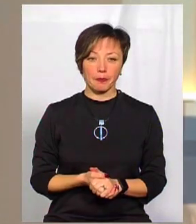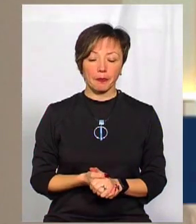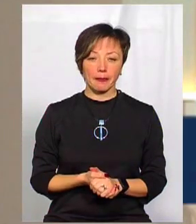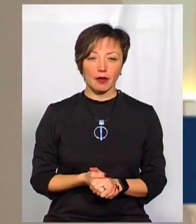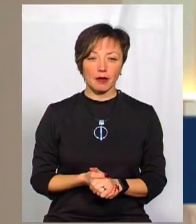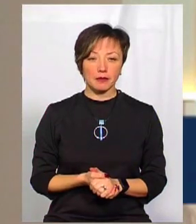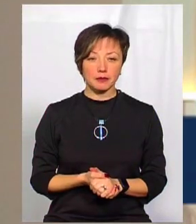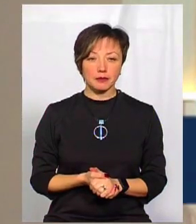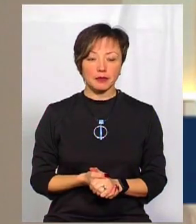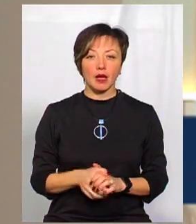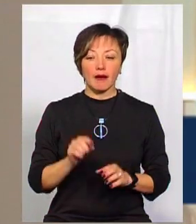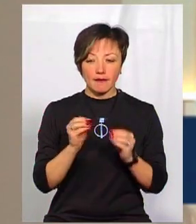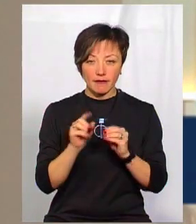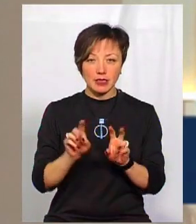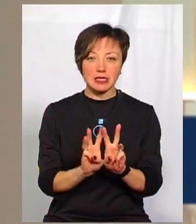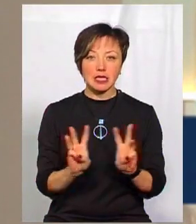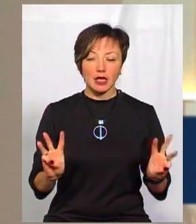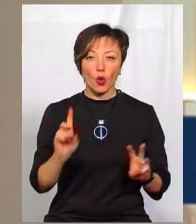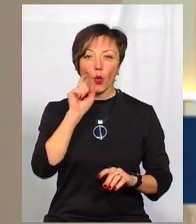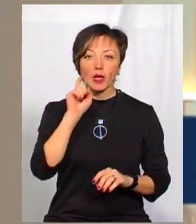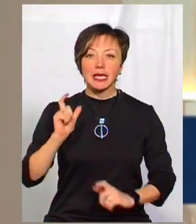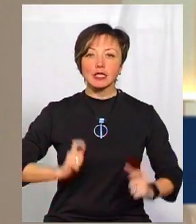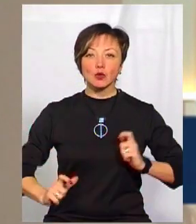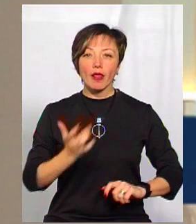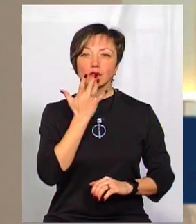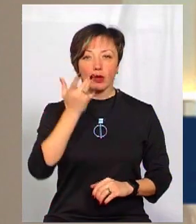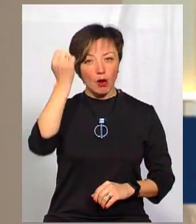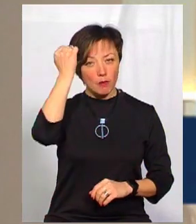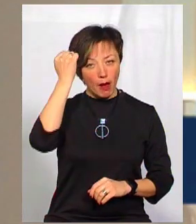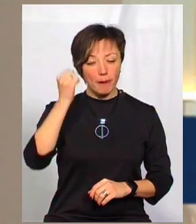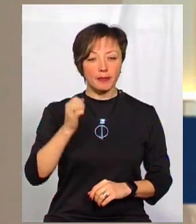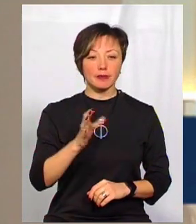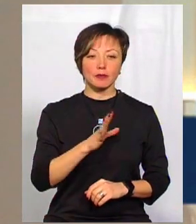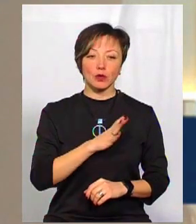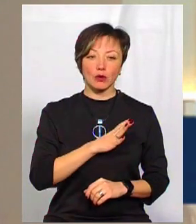ж таки сайті Українського інституту національної пам'яті